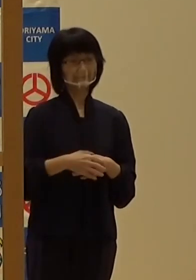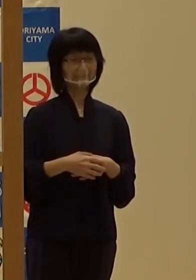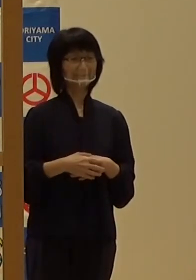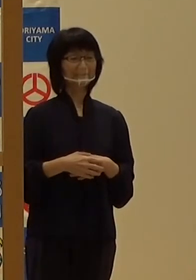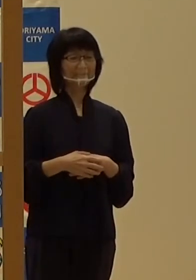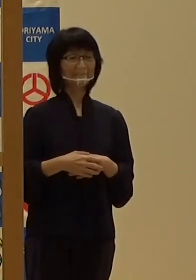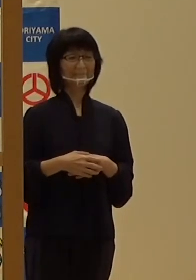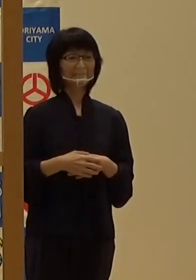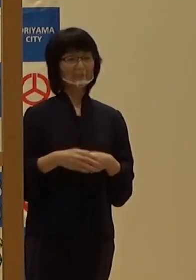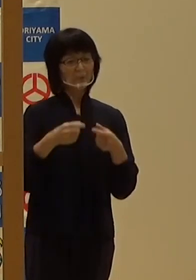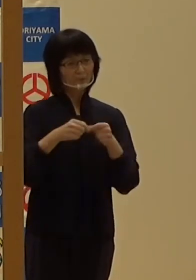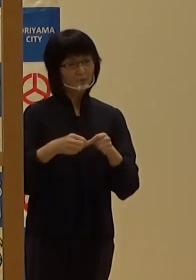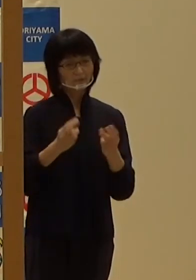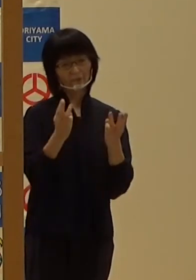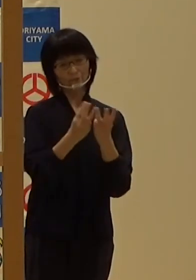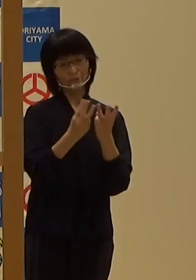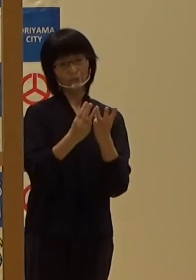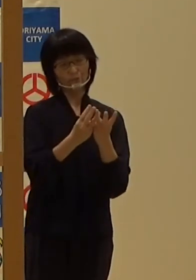具体的な数字。